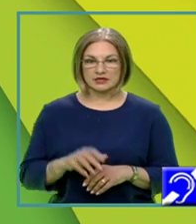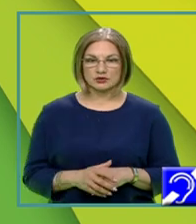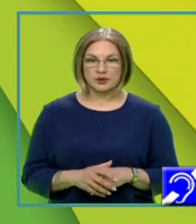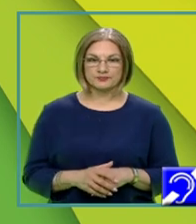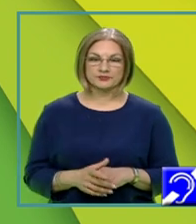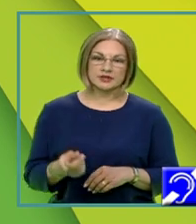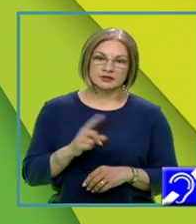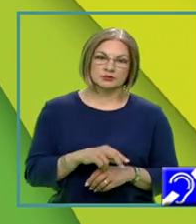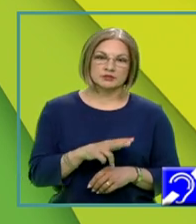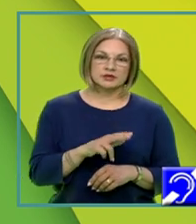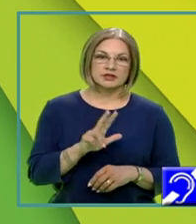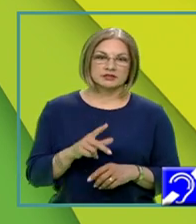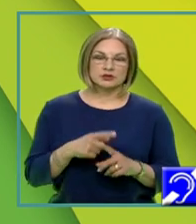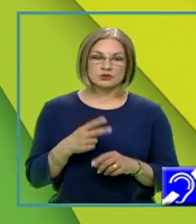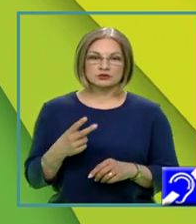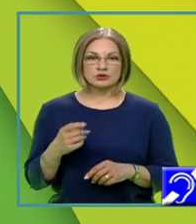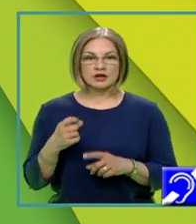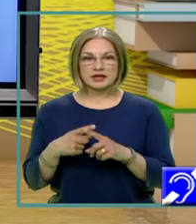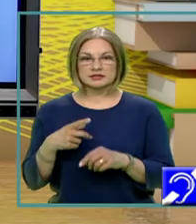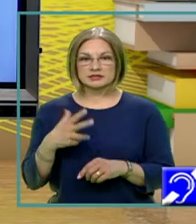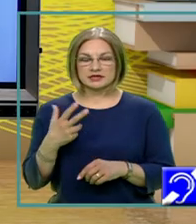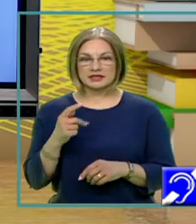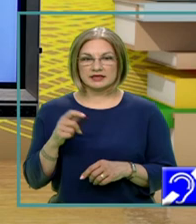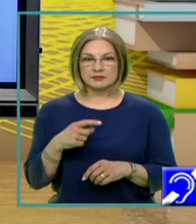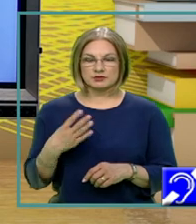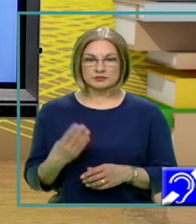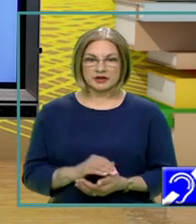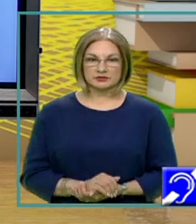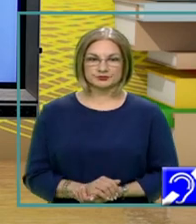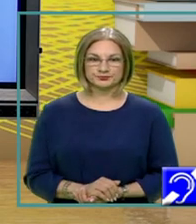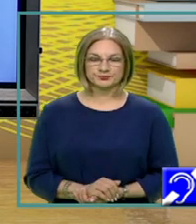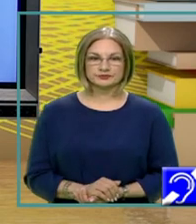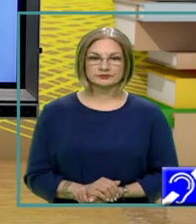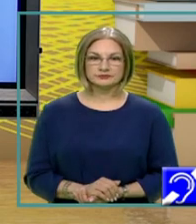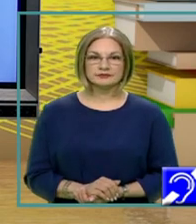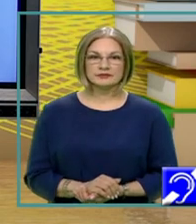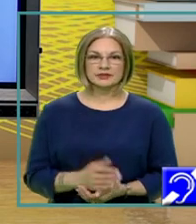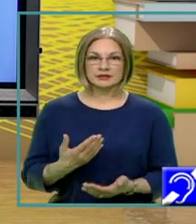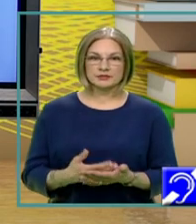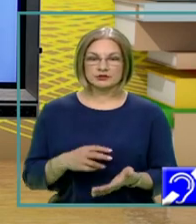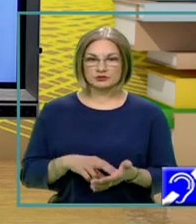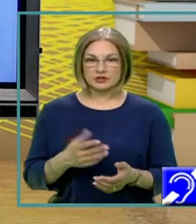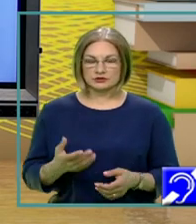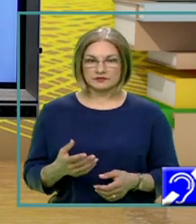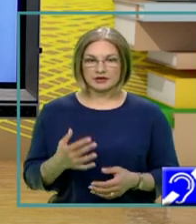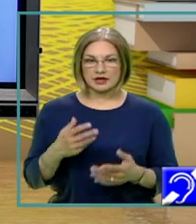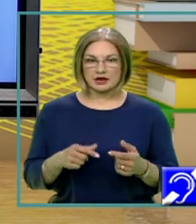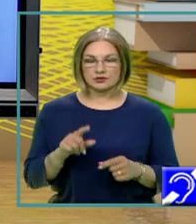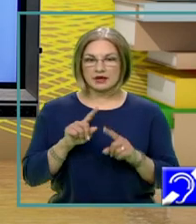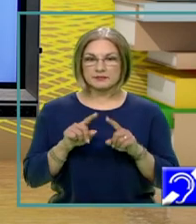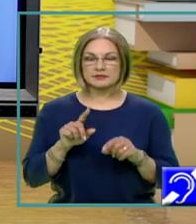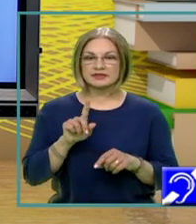apoi avem trei ori 2 la x adică trei terminus patru pentru a rezolva această ecuație de gradul 2 calculăm Delta